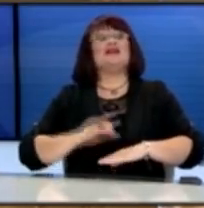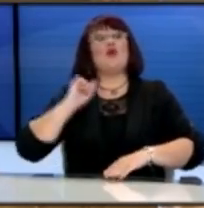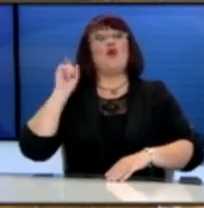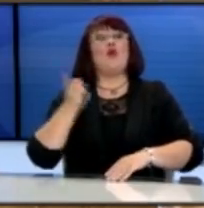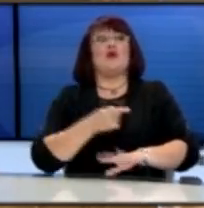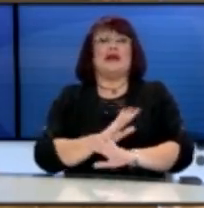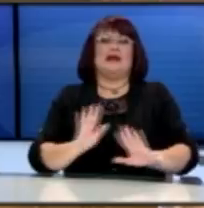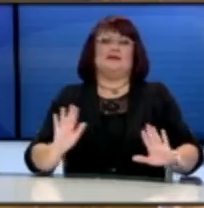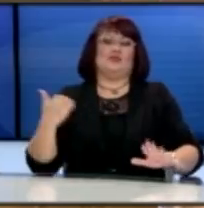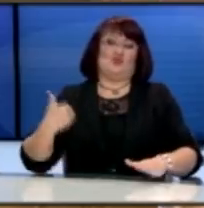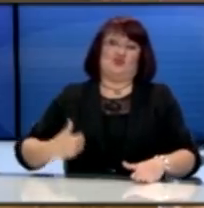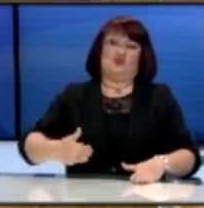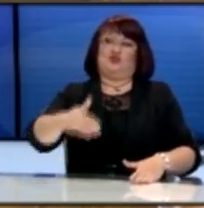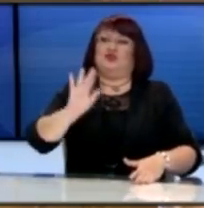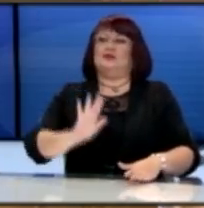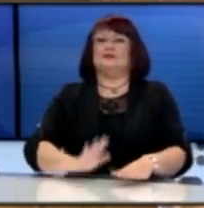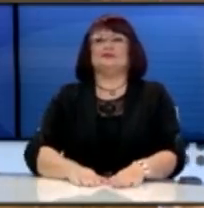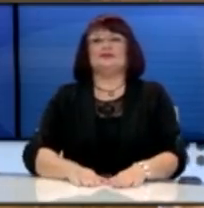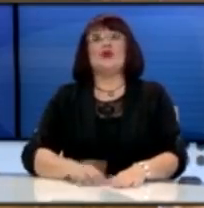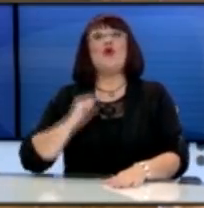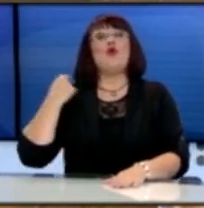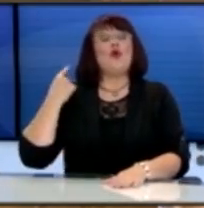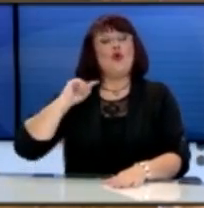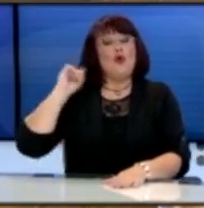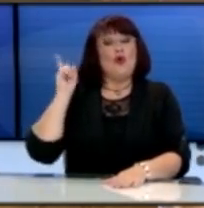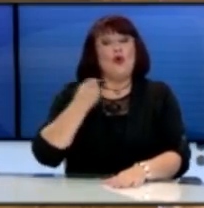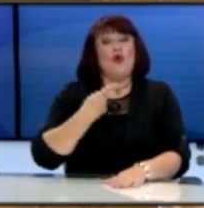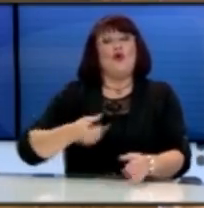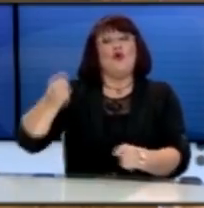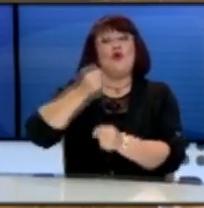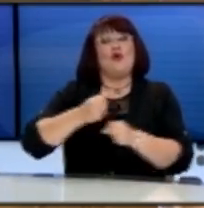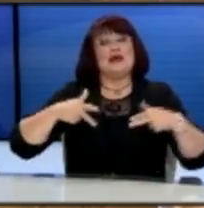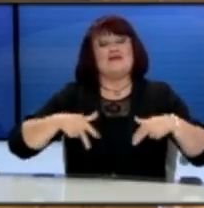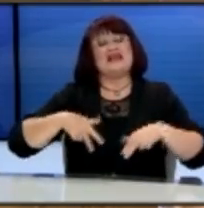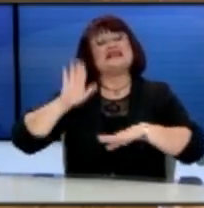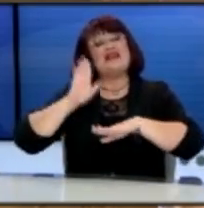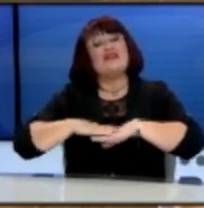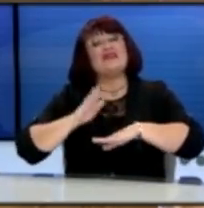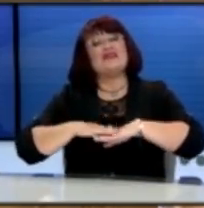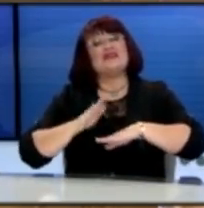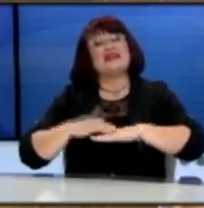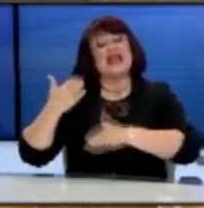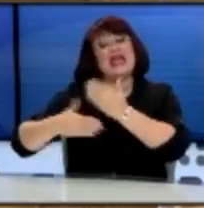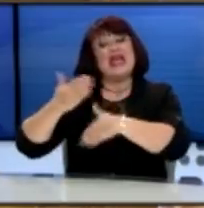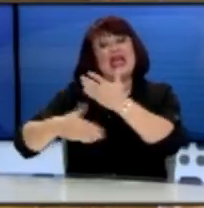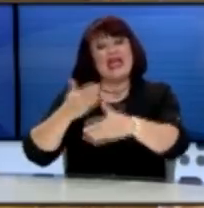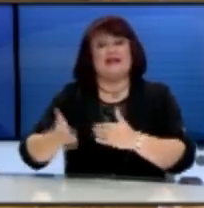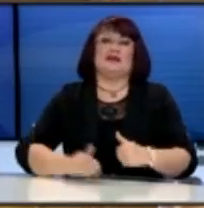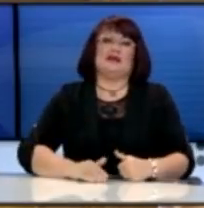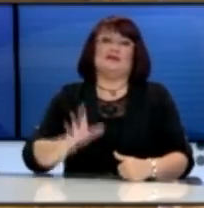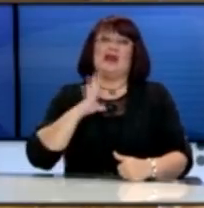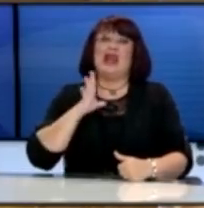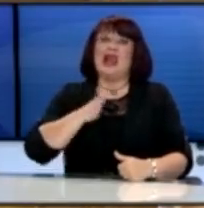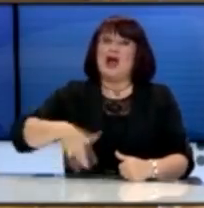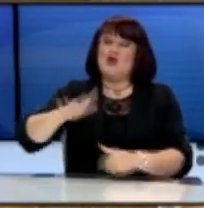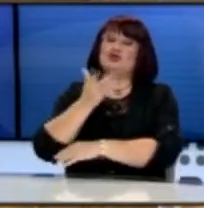αυτό. Όλοι σας έχετε λερωμένη τη φωλιά σας. Διαχρονικά εγκληματίσατε κατά του λαού,